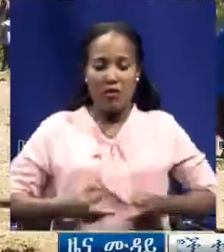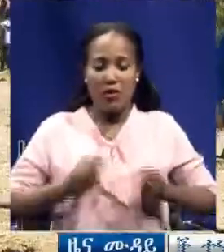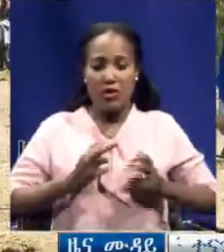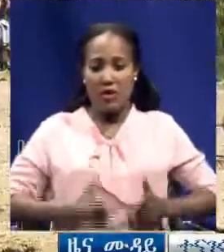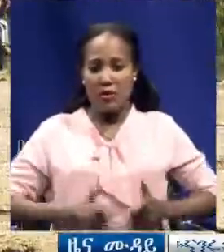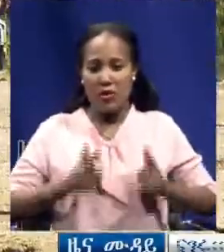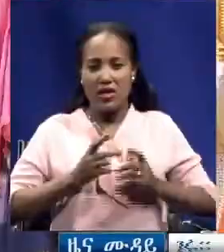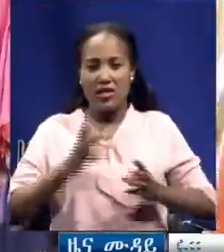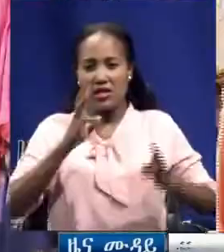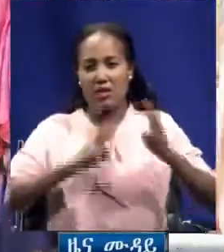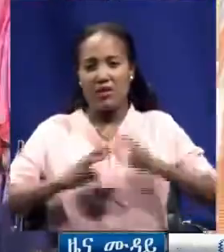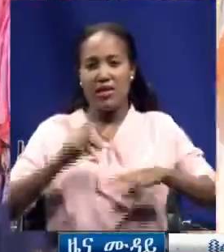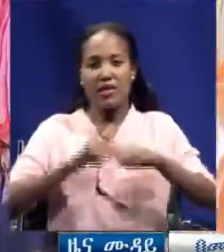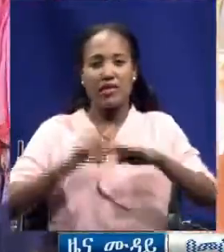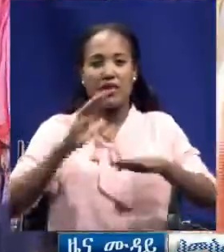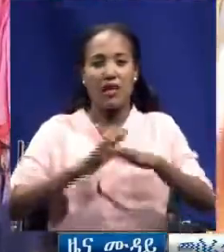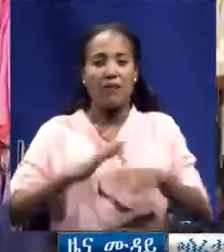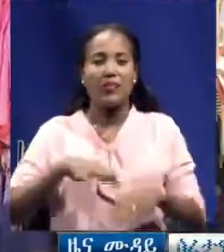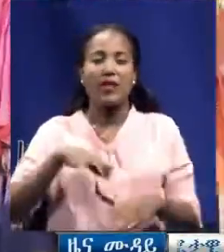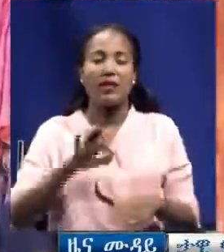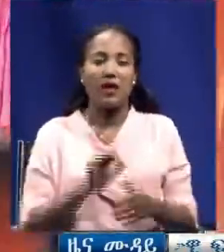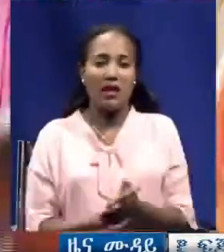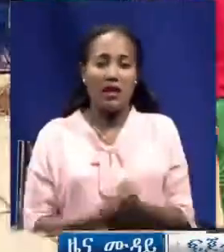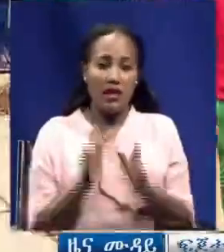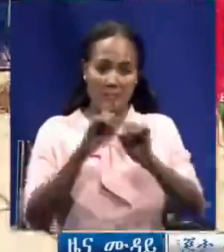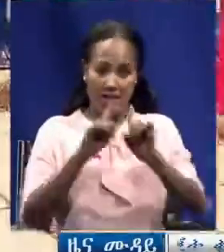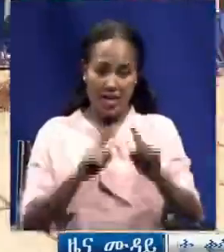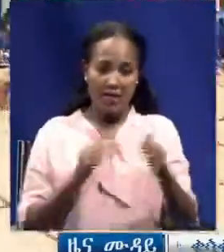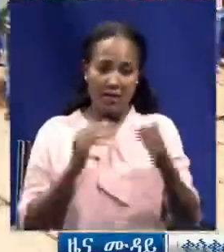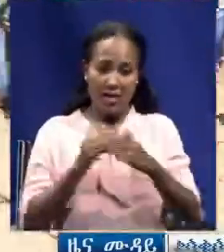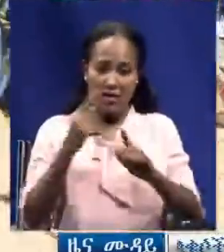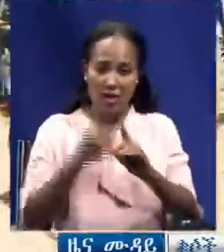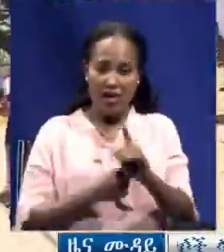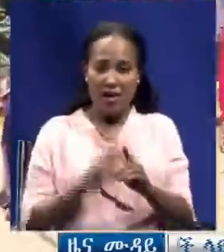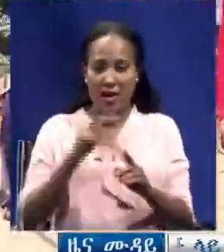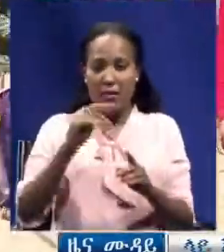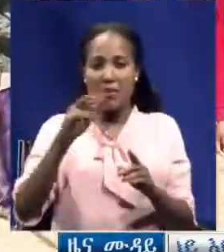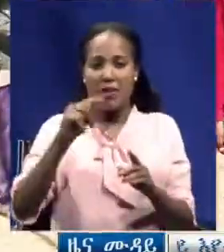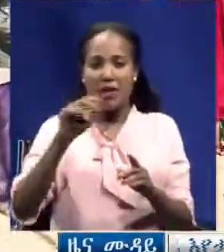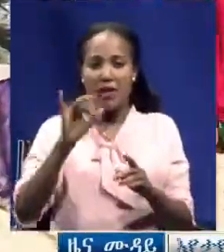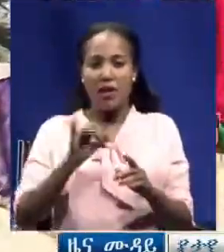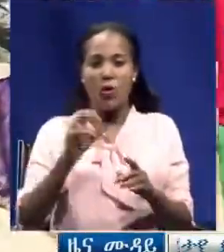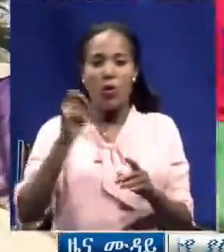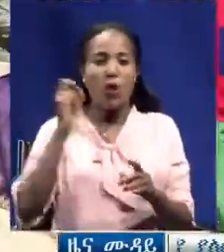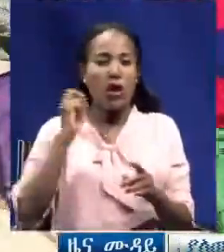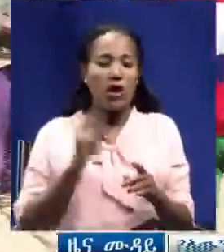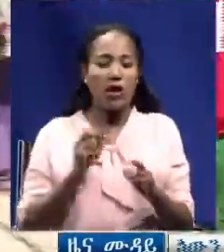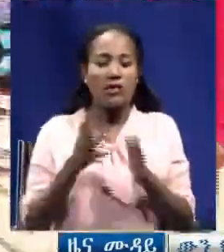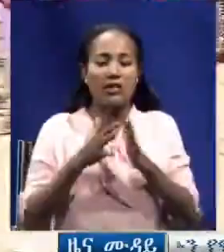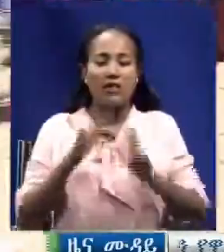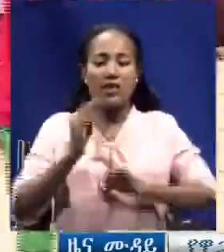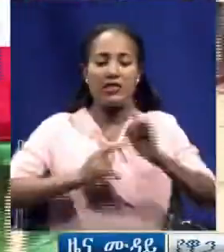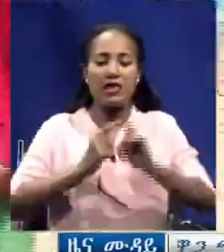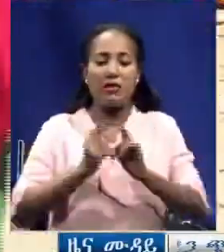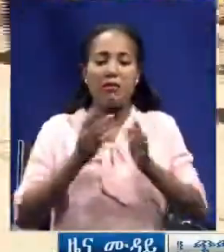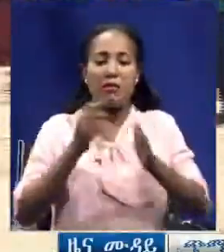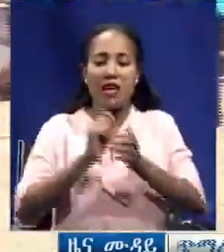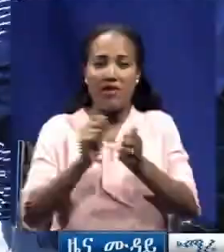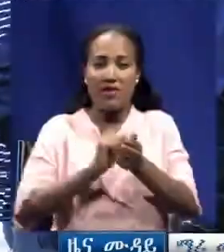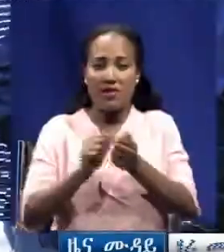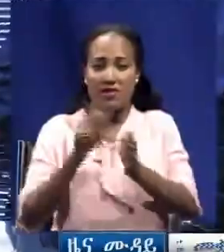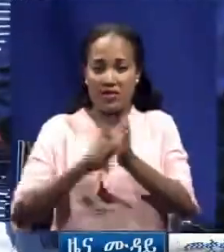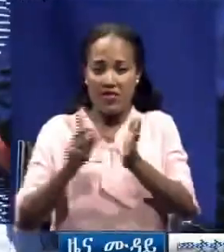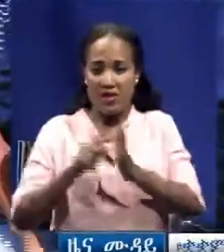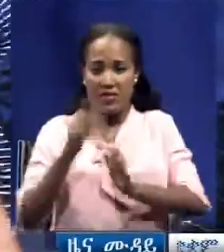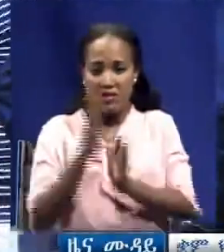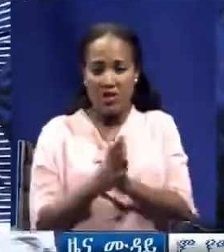ለመኖር የተቸገረበት ጊዜ ላይ ይገኛል። በተለይም በቅርብ ወራት በመተከልና በወለጋ ሰፊ የዘር ማጥፋት ጭፍጨፋም